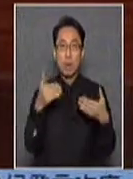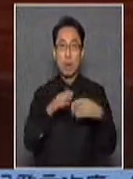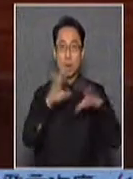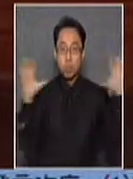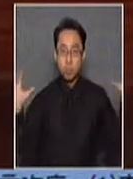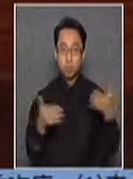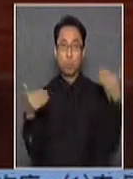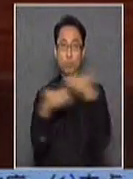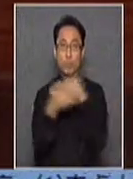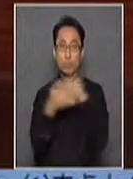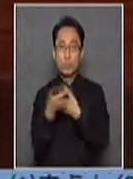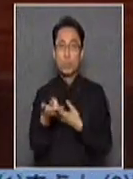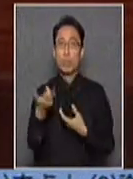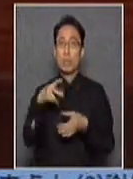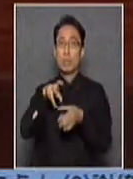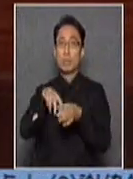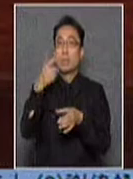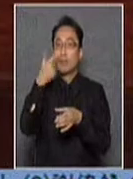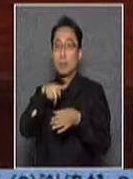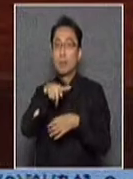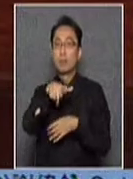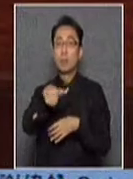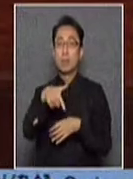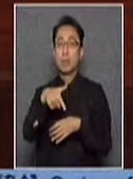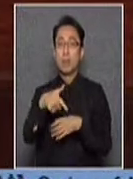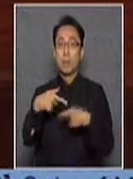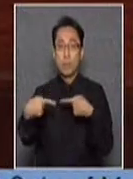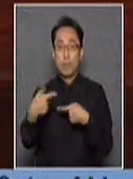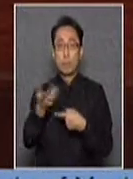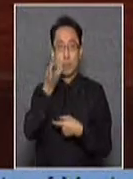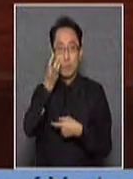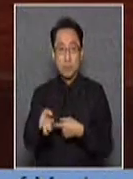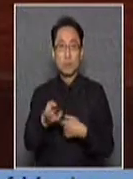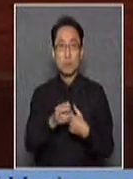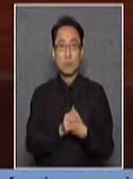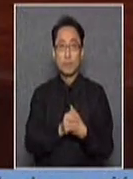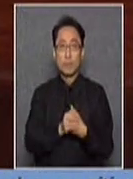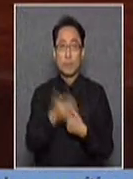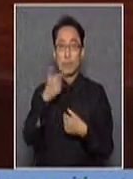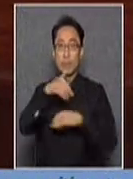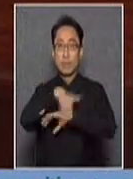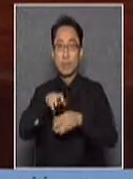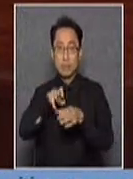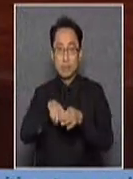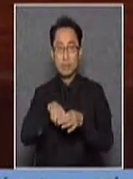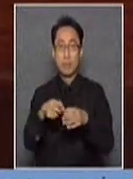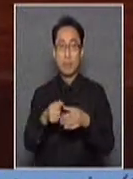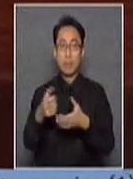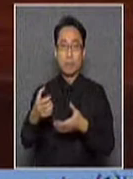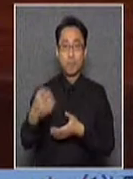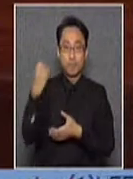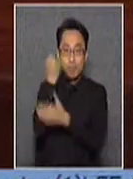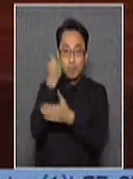對新界西居民的特別不當之處和歧視之處，為新界西、為香港的居民拿回個公道，糾